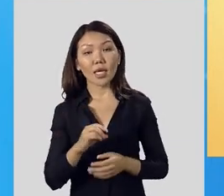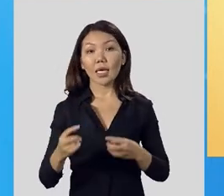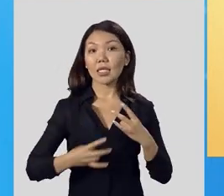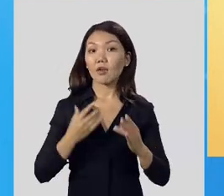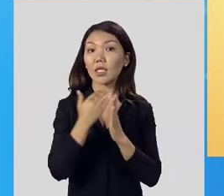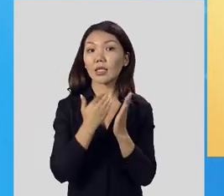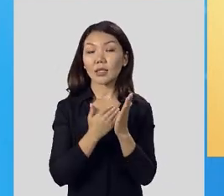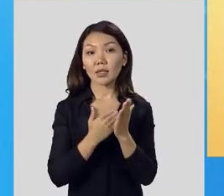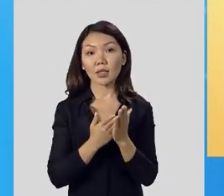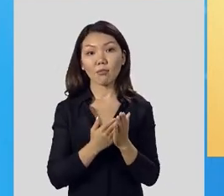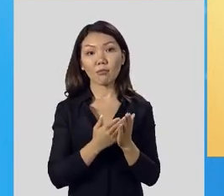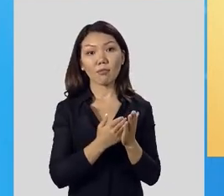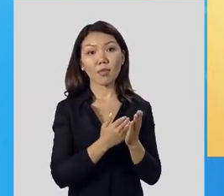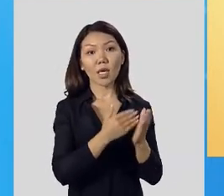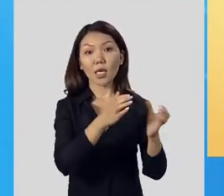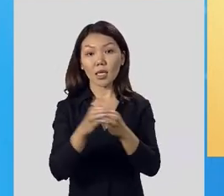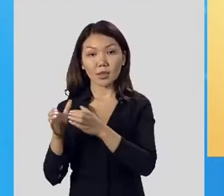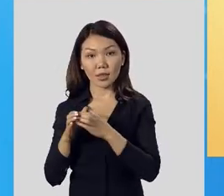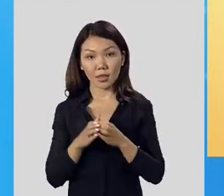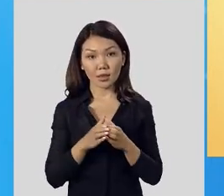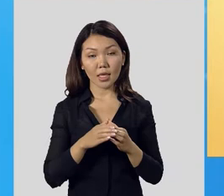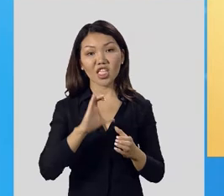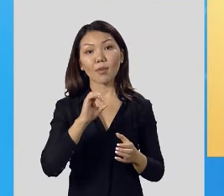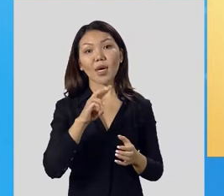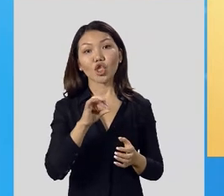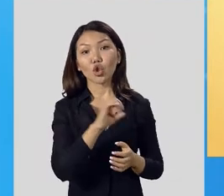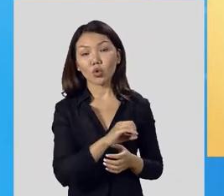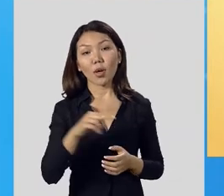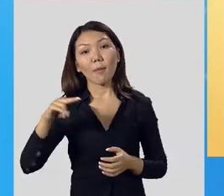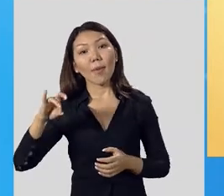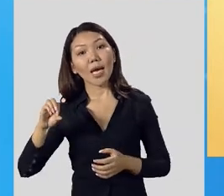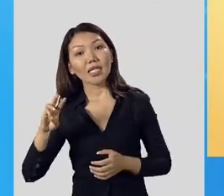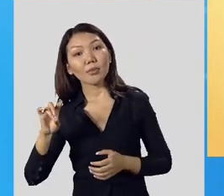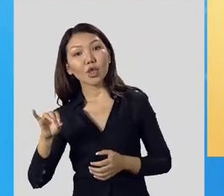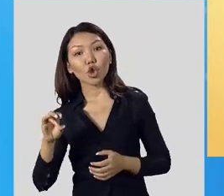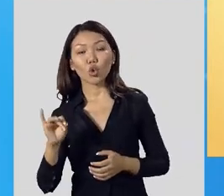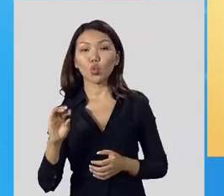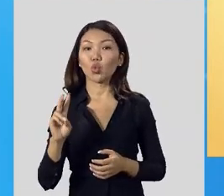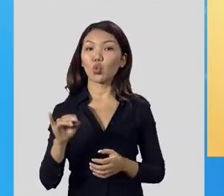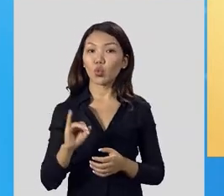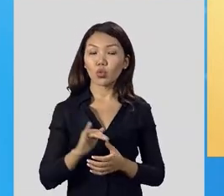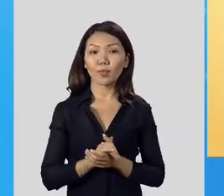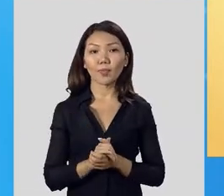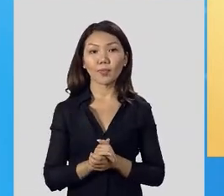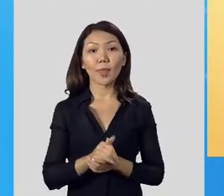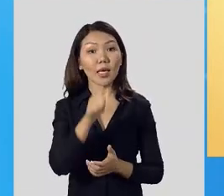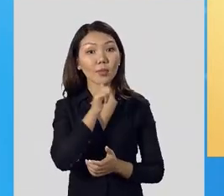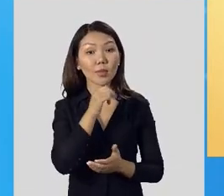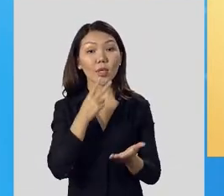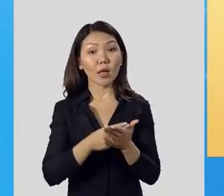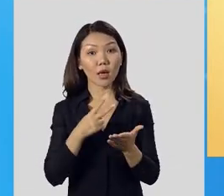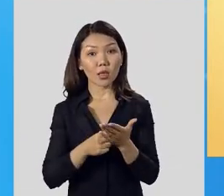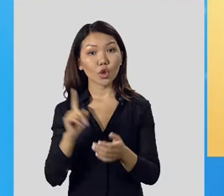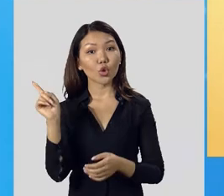система подразделяется на симпатическую и парасимпатическую. Экспериментально